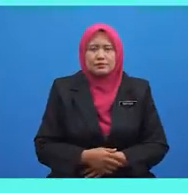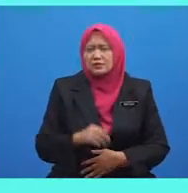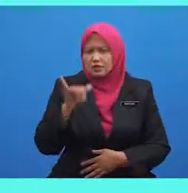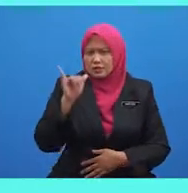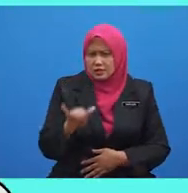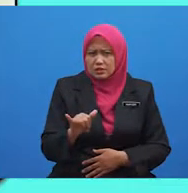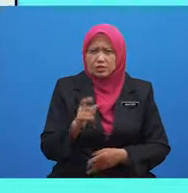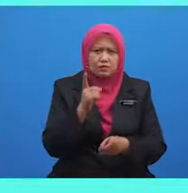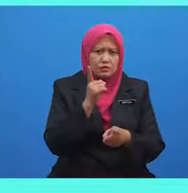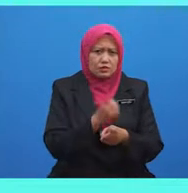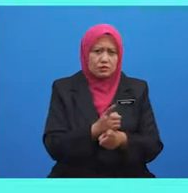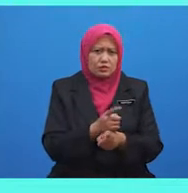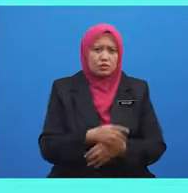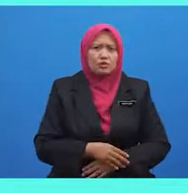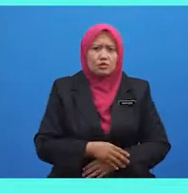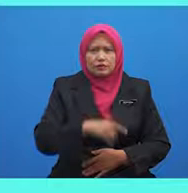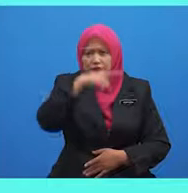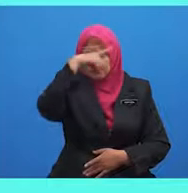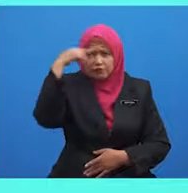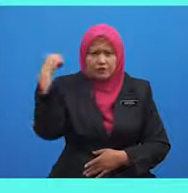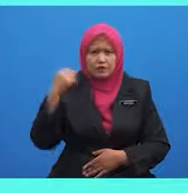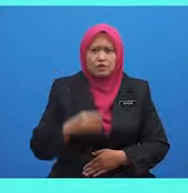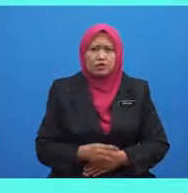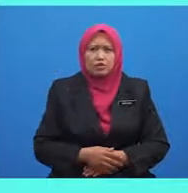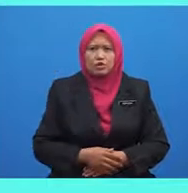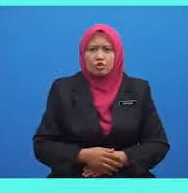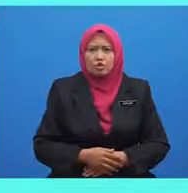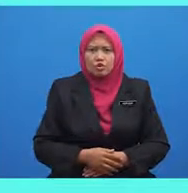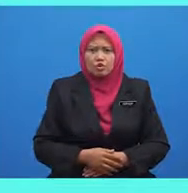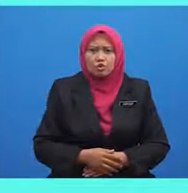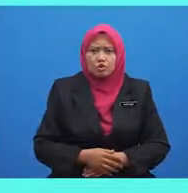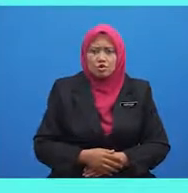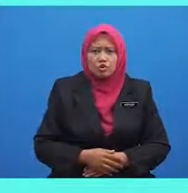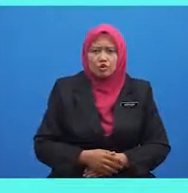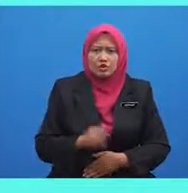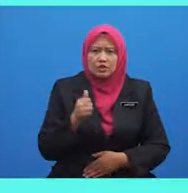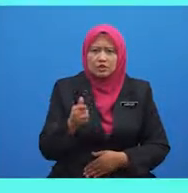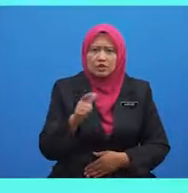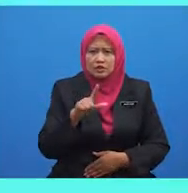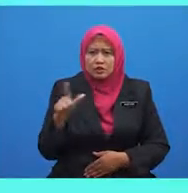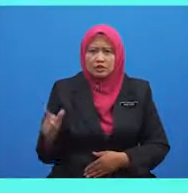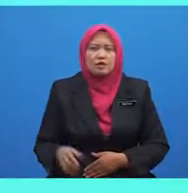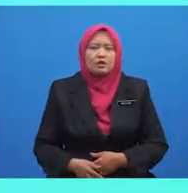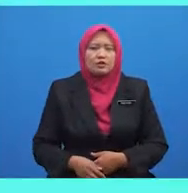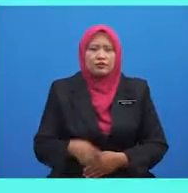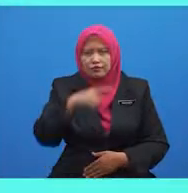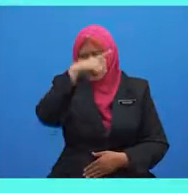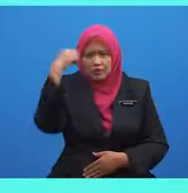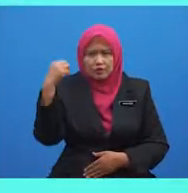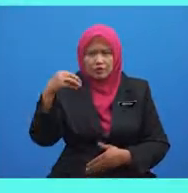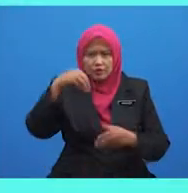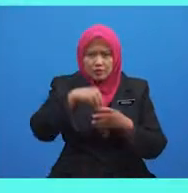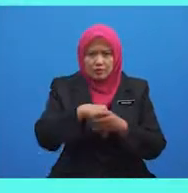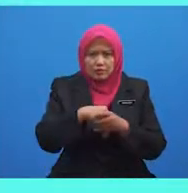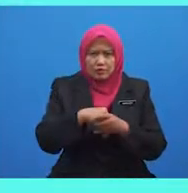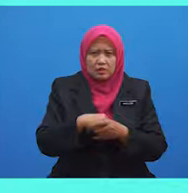sekali. Faktor-faktor kejatuhan Kesultanan Melayu Melaka ialah melibatkan faktor dalaman, iaitu